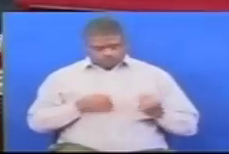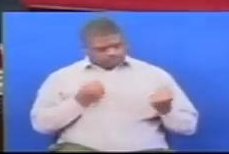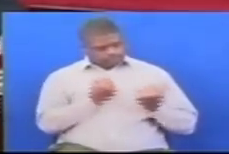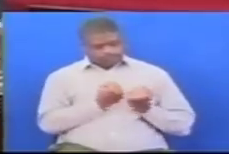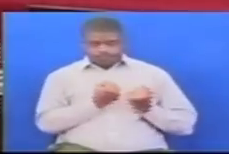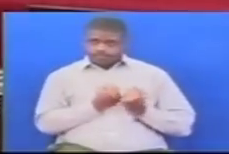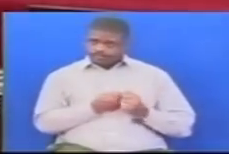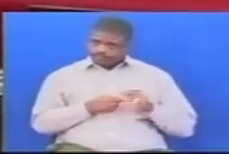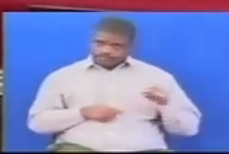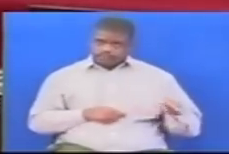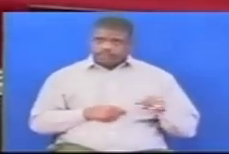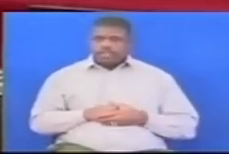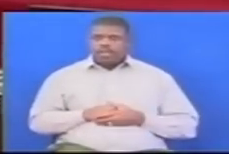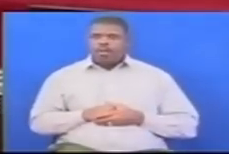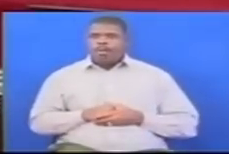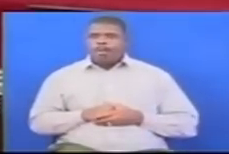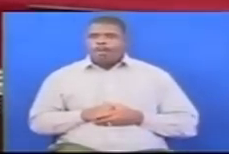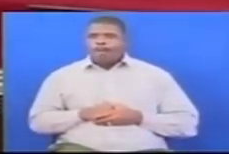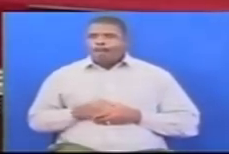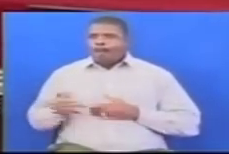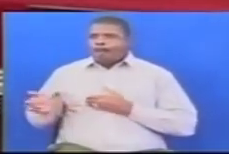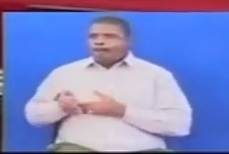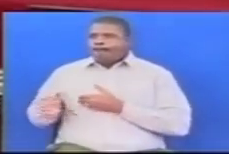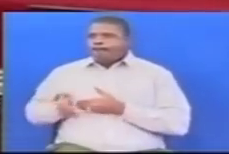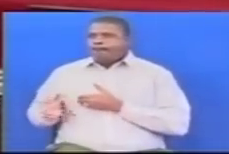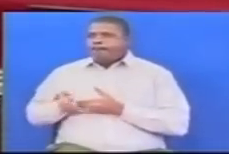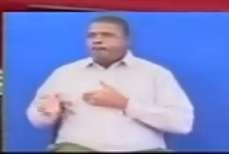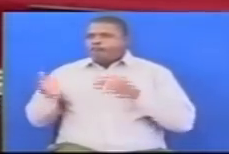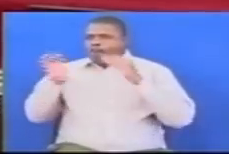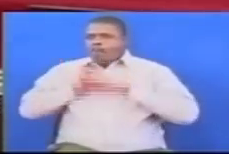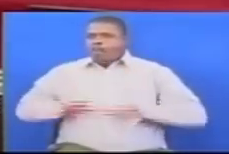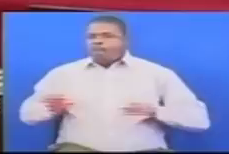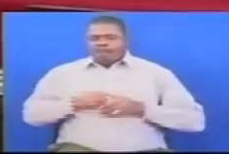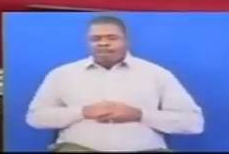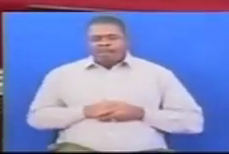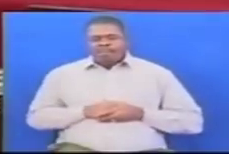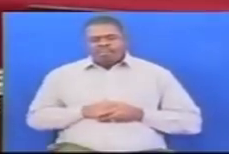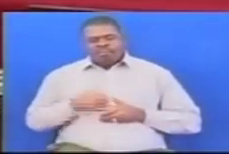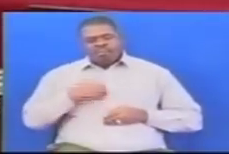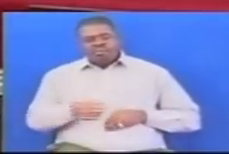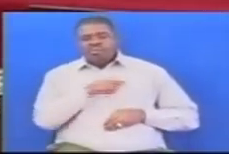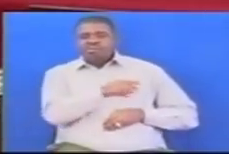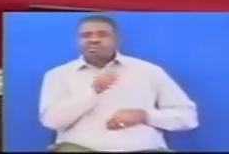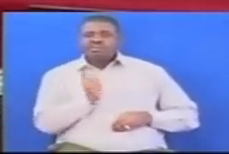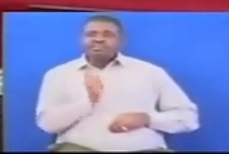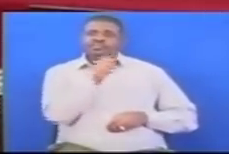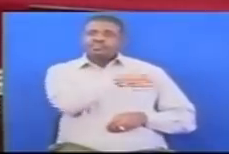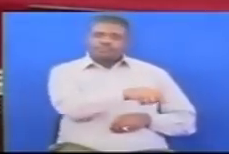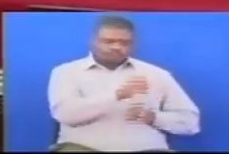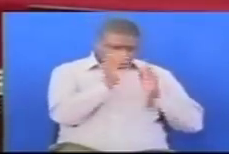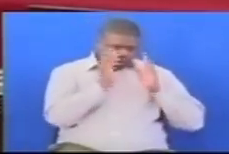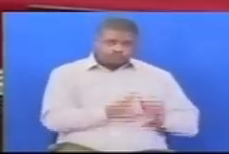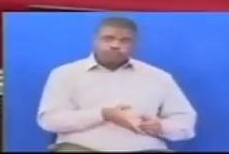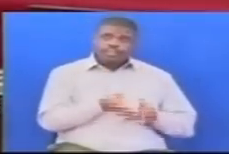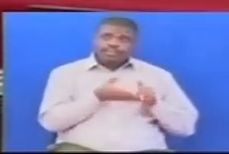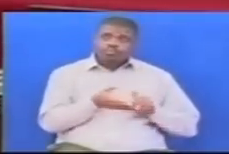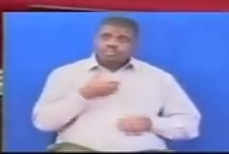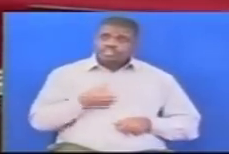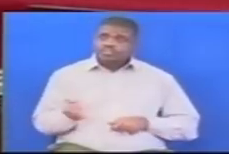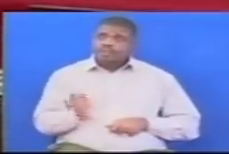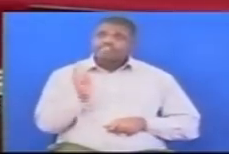tengenezwa na limekaribia kumalizika. Waziri umefika, mheshimiwa naibu waziri